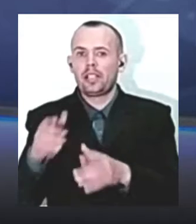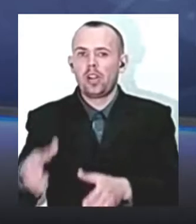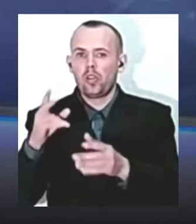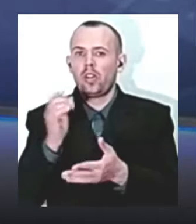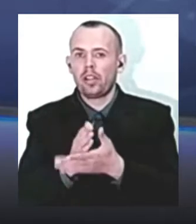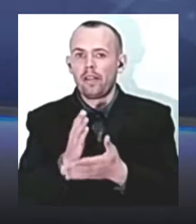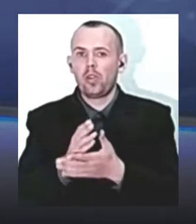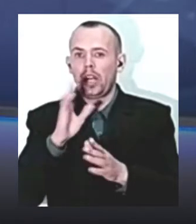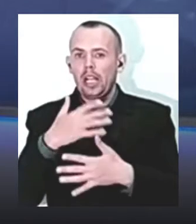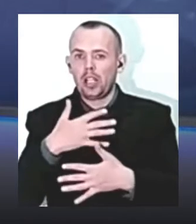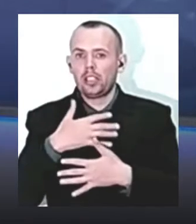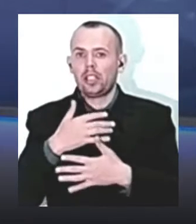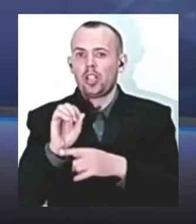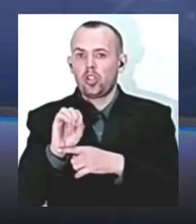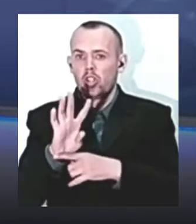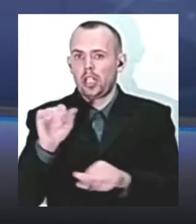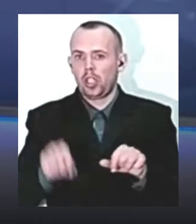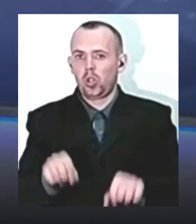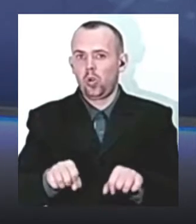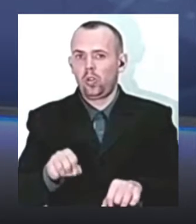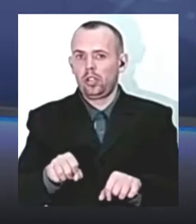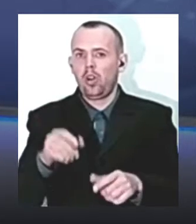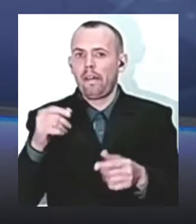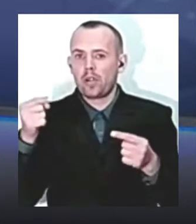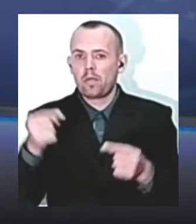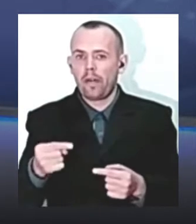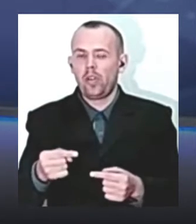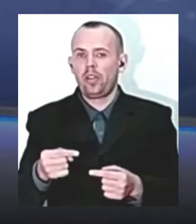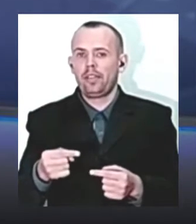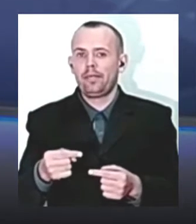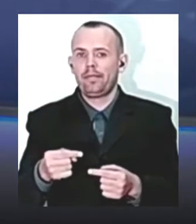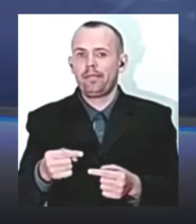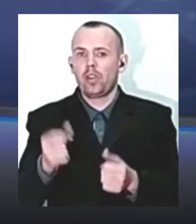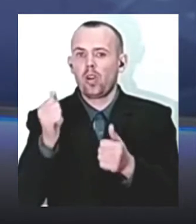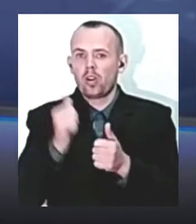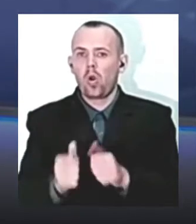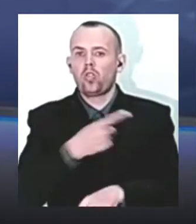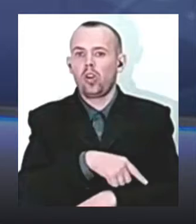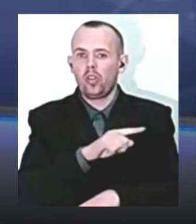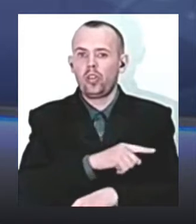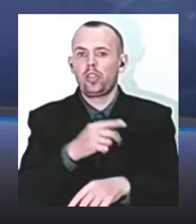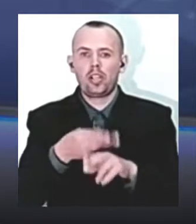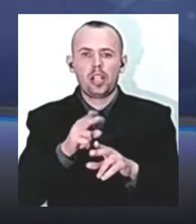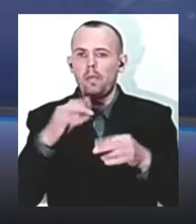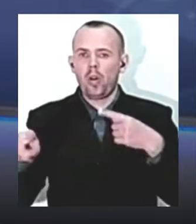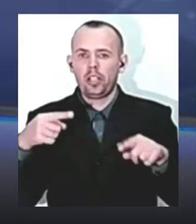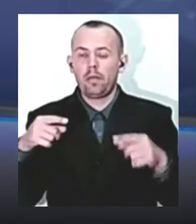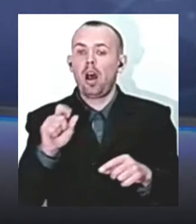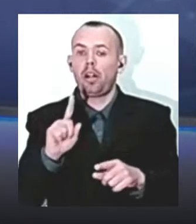в 14 тонн. Відповідно, кожна лікарня – це по-різному, але зараз